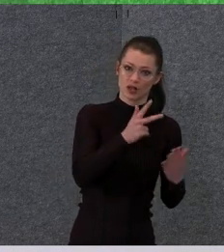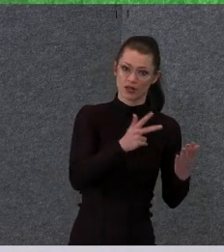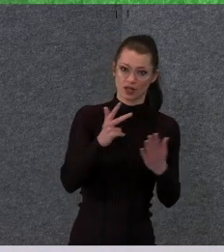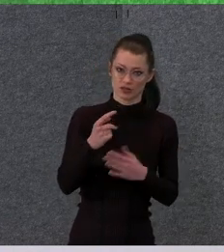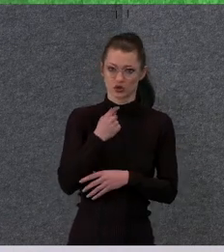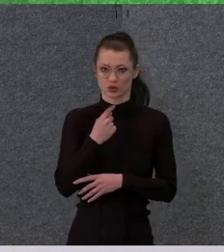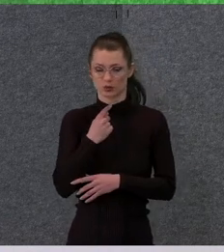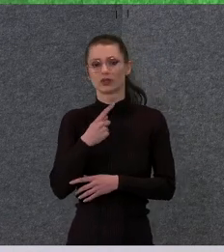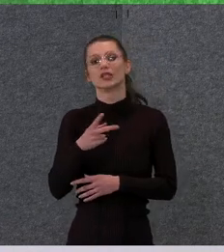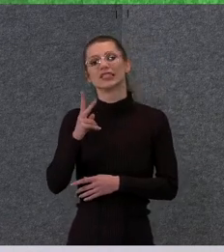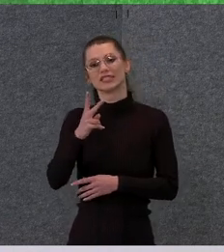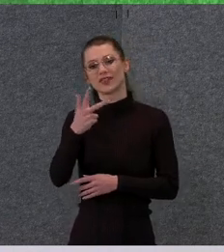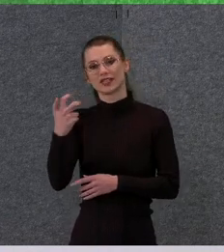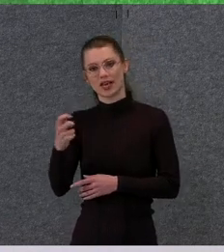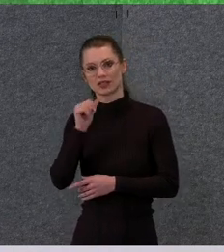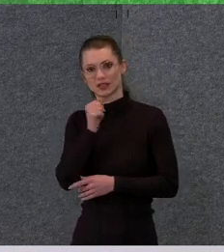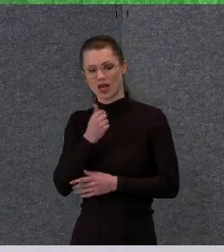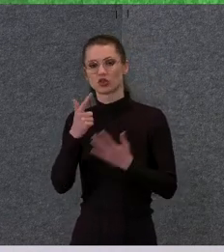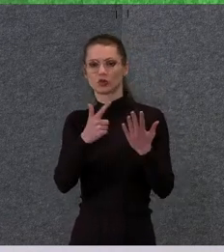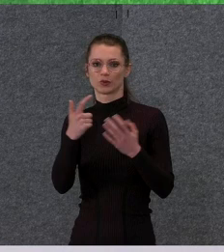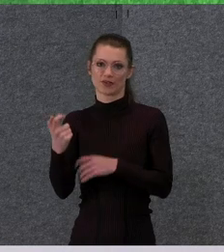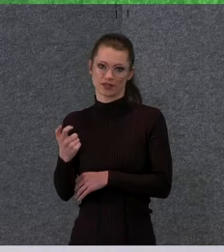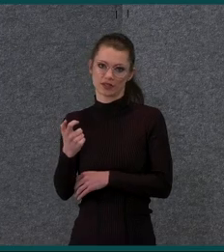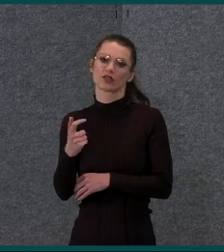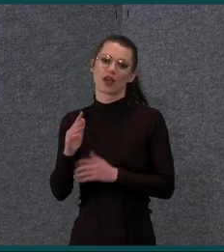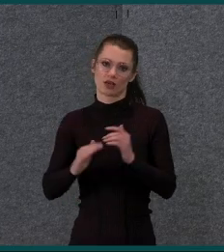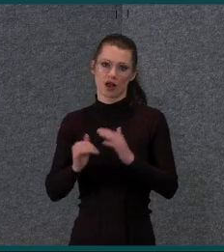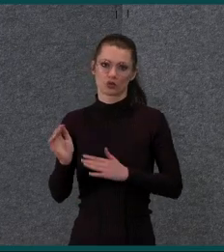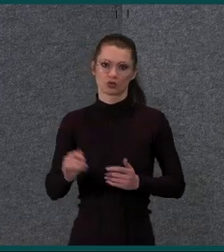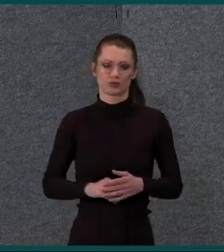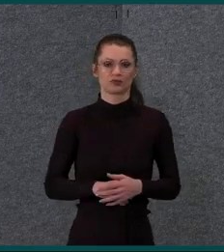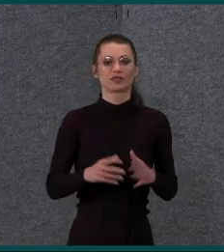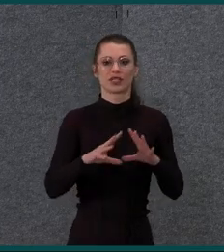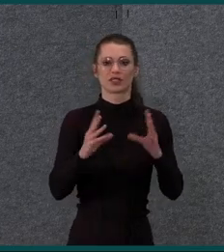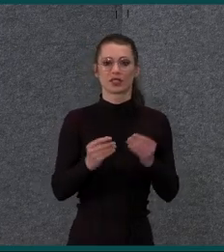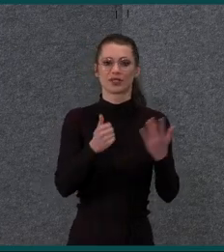188 Stimmen bei 32 Nein-Stimmen und 27 Enthaltungen. Das entspricht